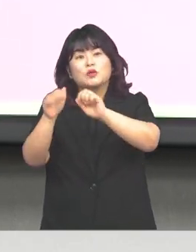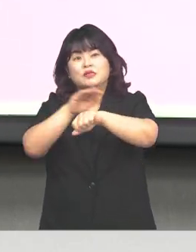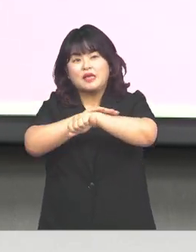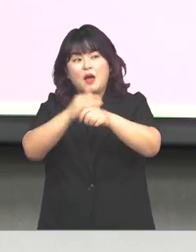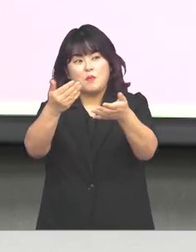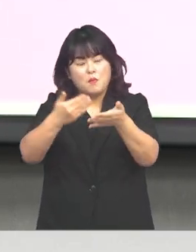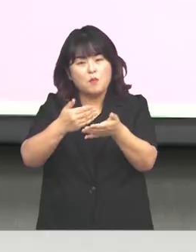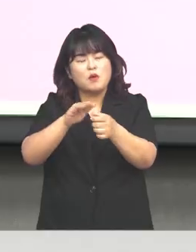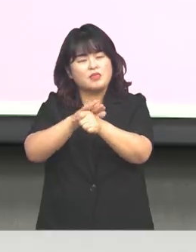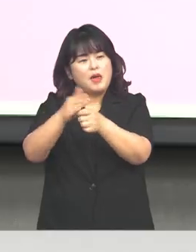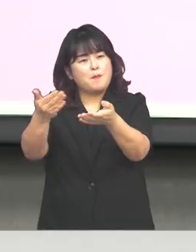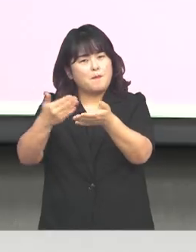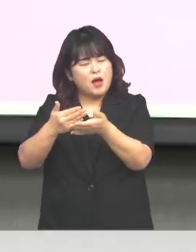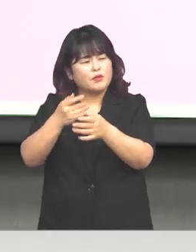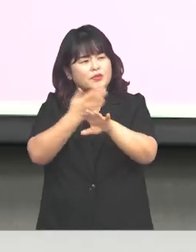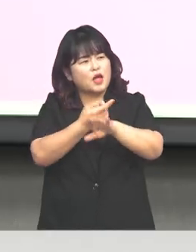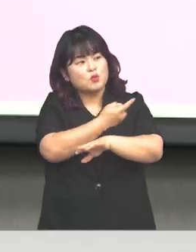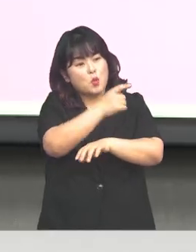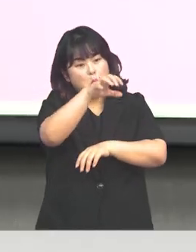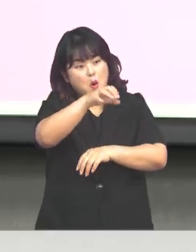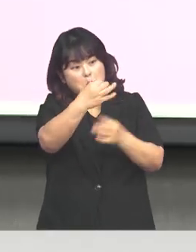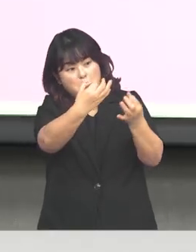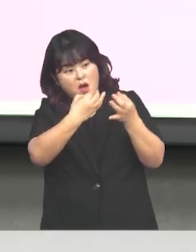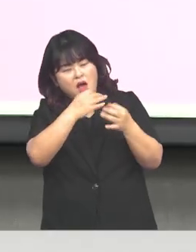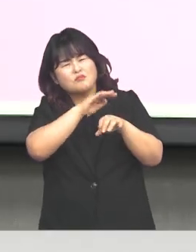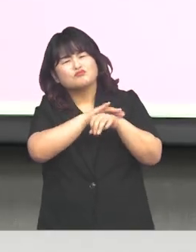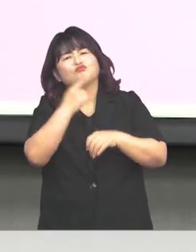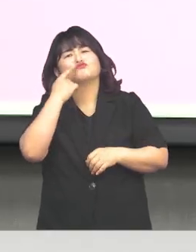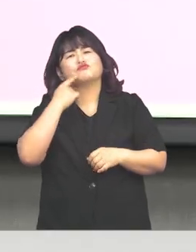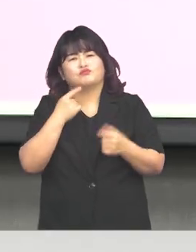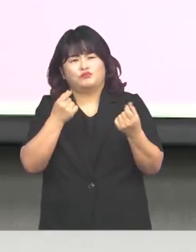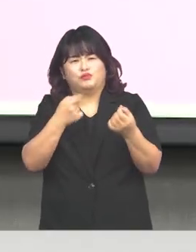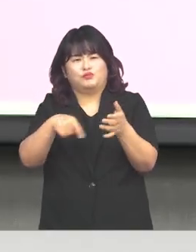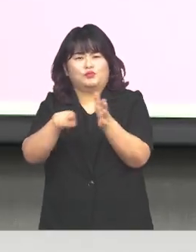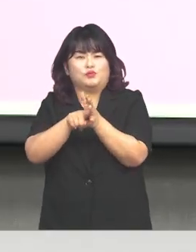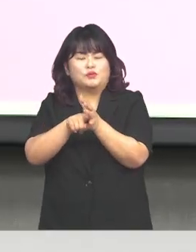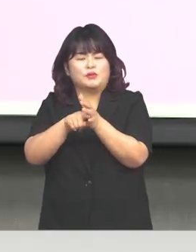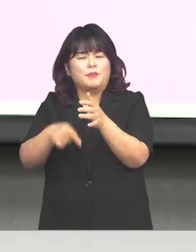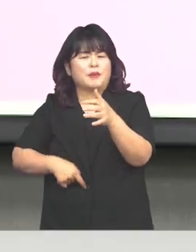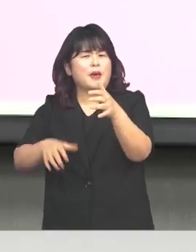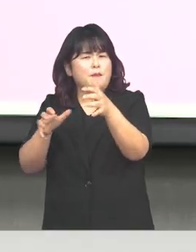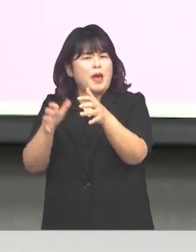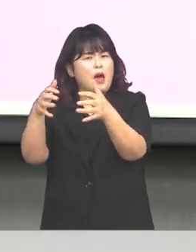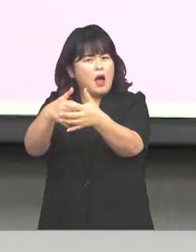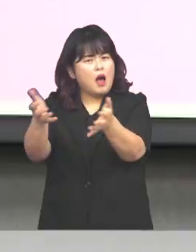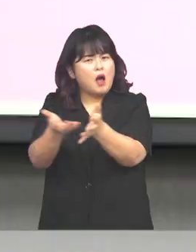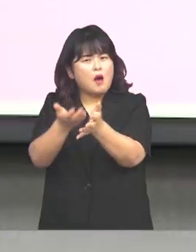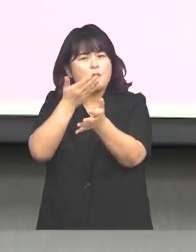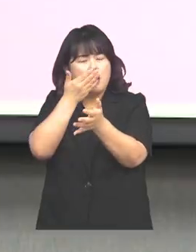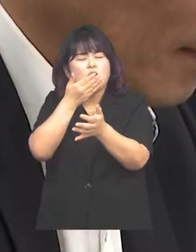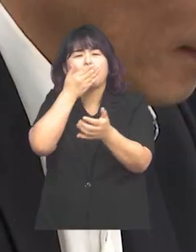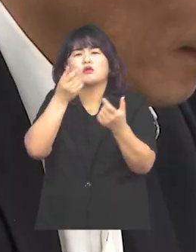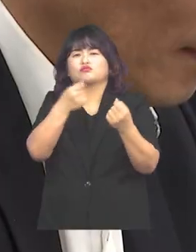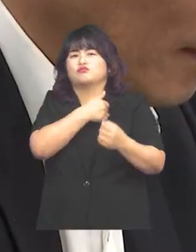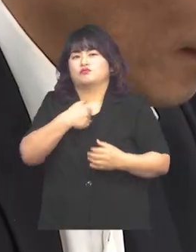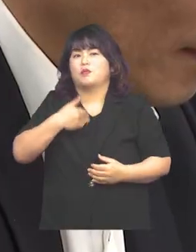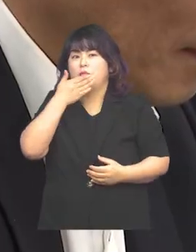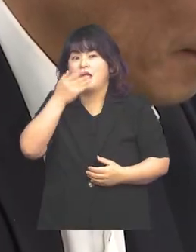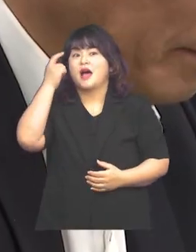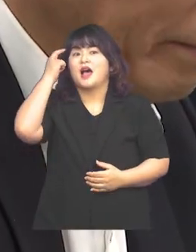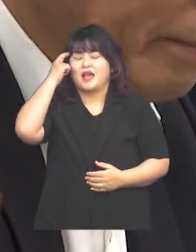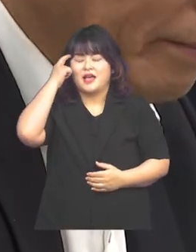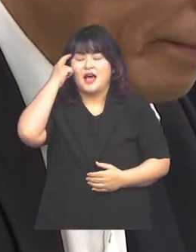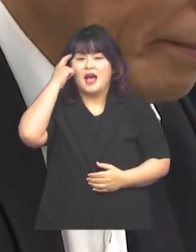다른 고장에서도 부러움을 살 수 있는 그런 팀이 되도록 힘을 모으면 된다고 생각합니다. 그래서